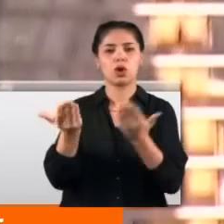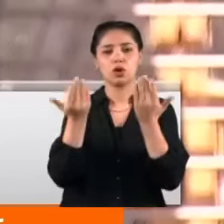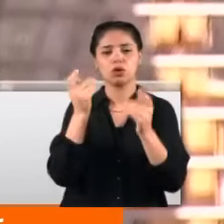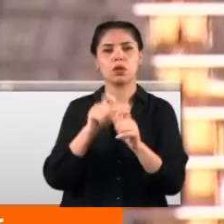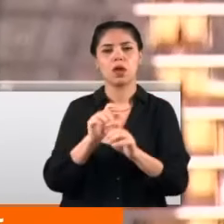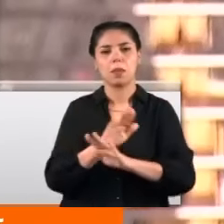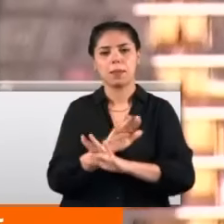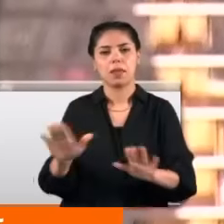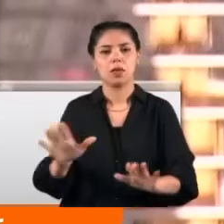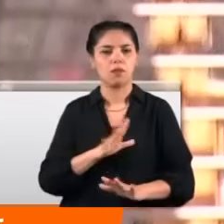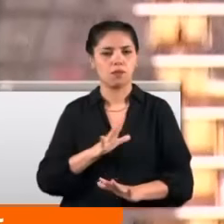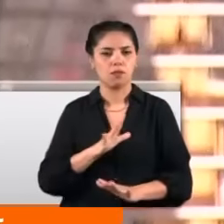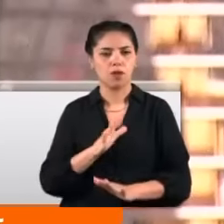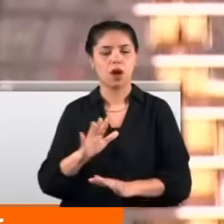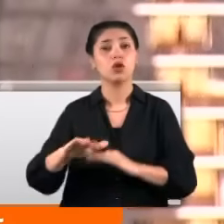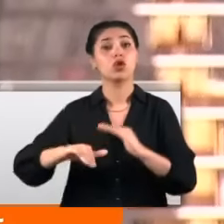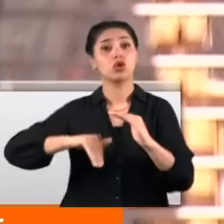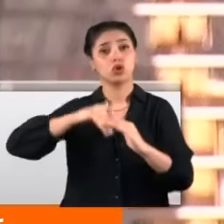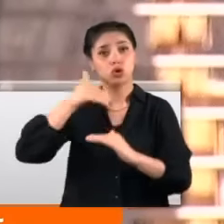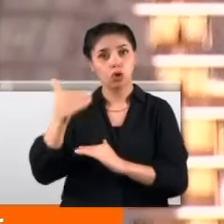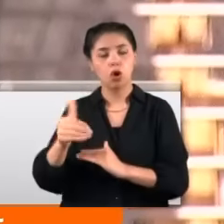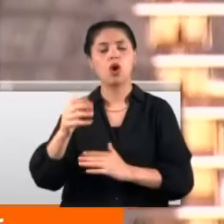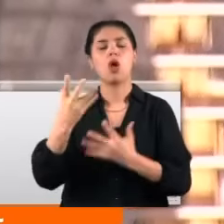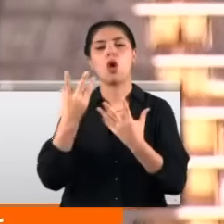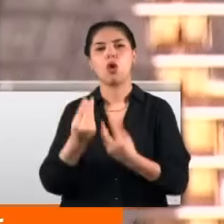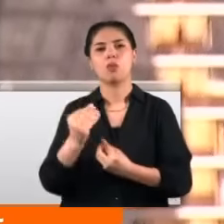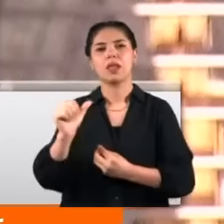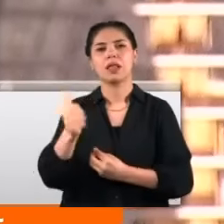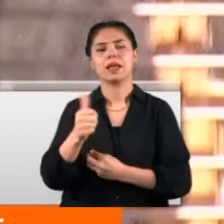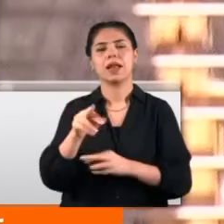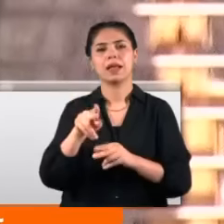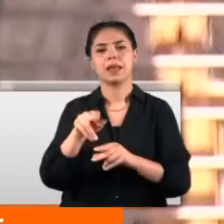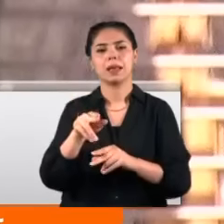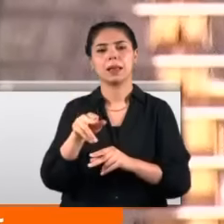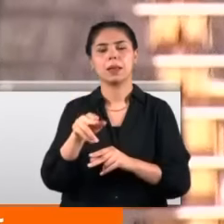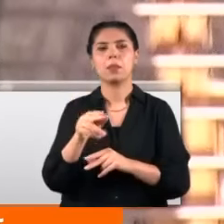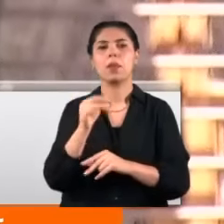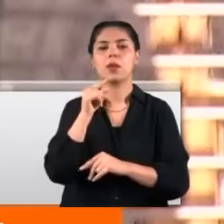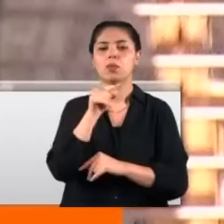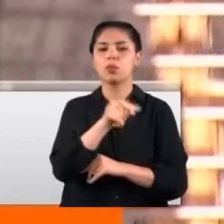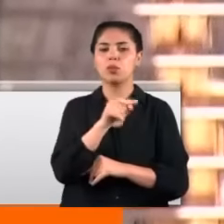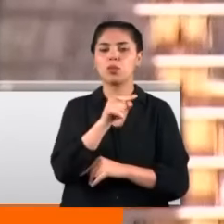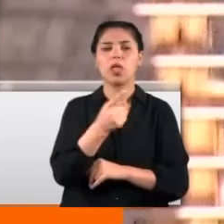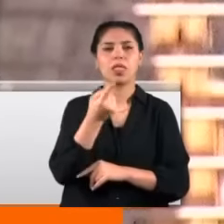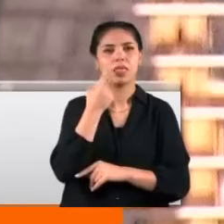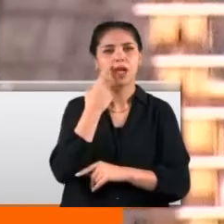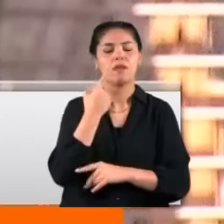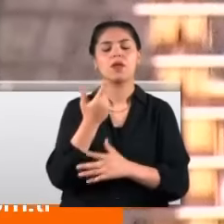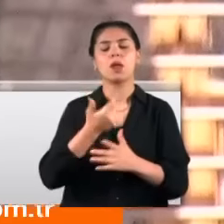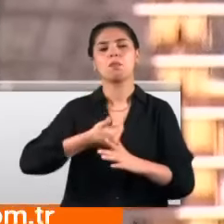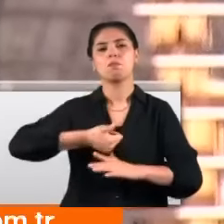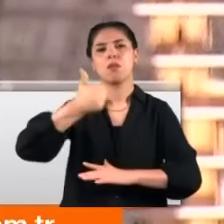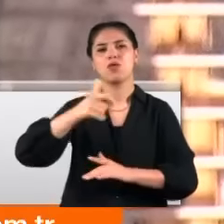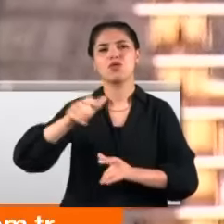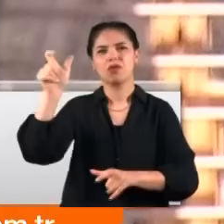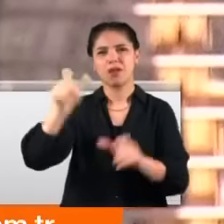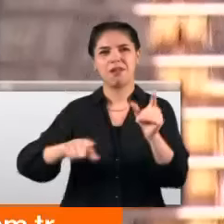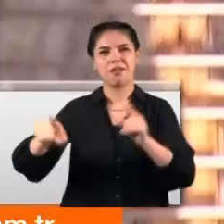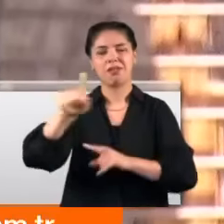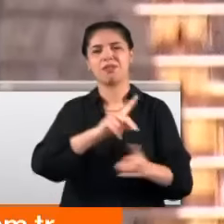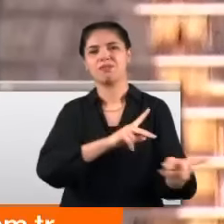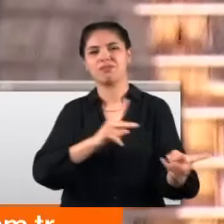restorasyonu bitiyor. Ardından olması gerektiği şekilde misafir devlet ve hükümet başkanlarını ağırlamak